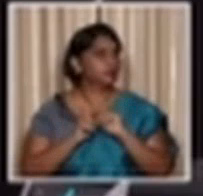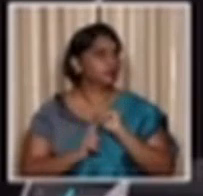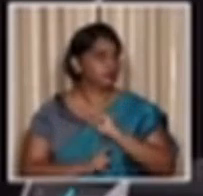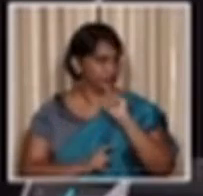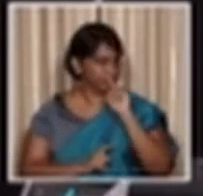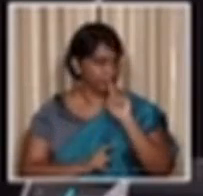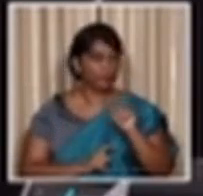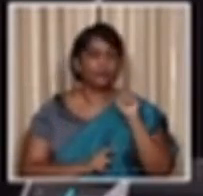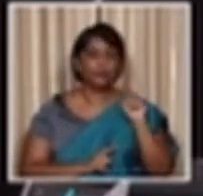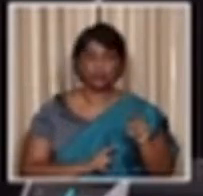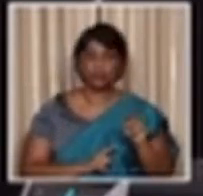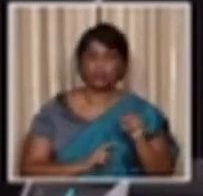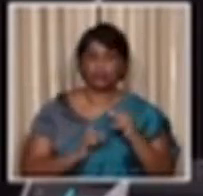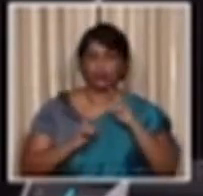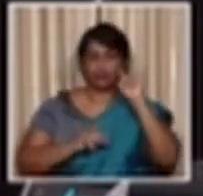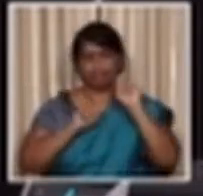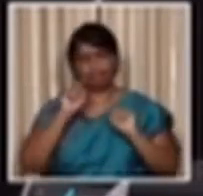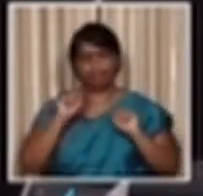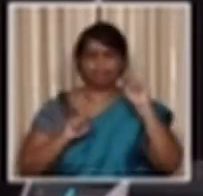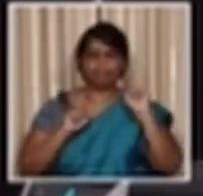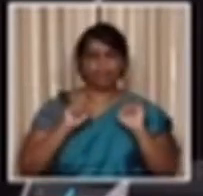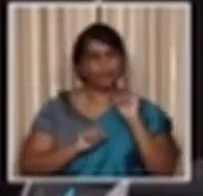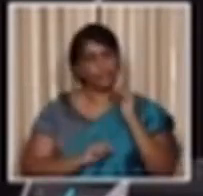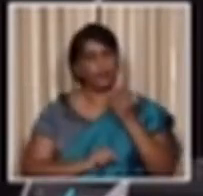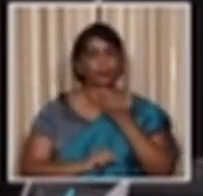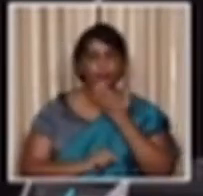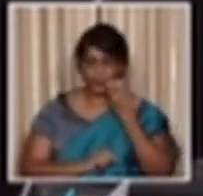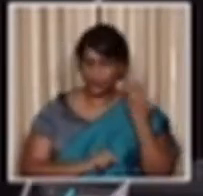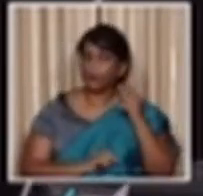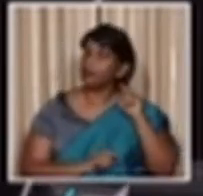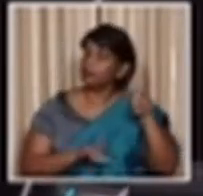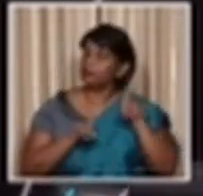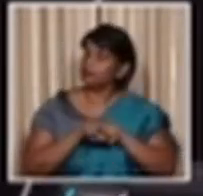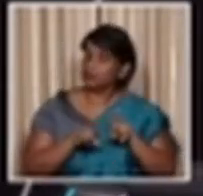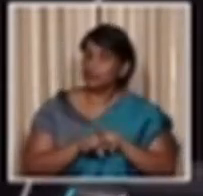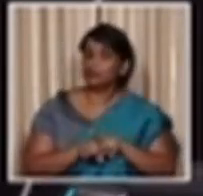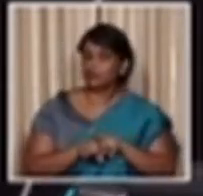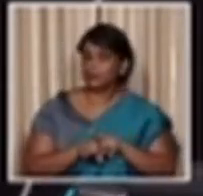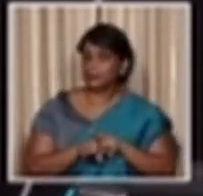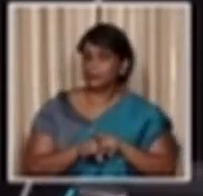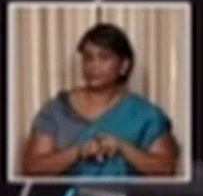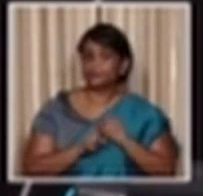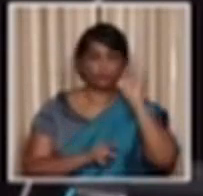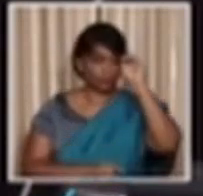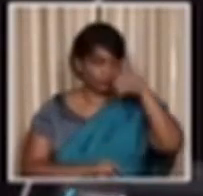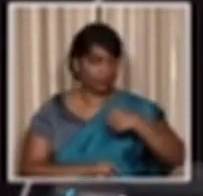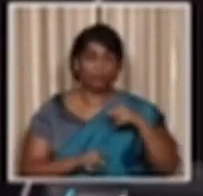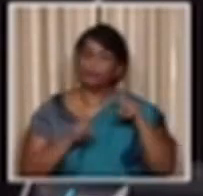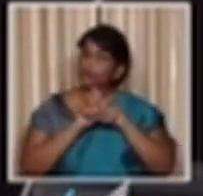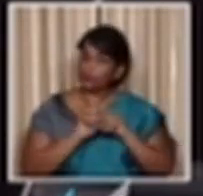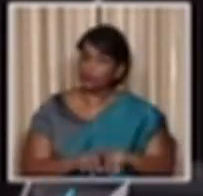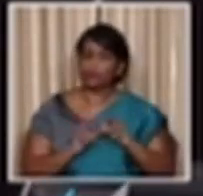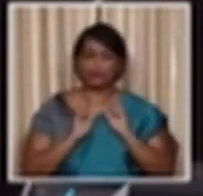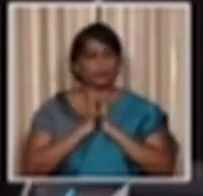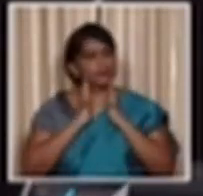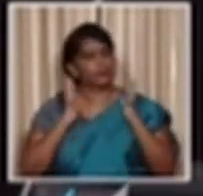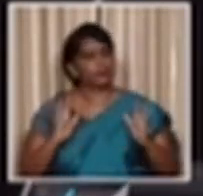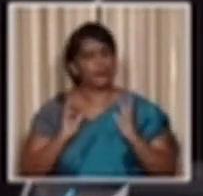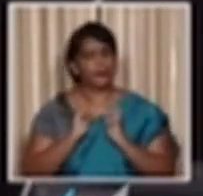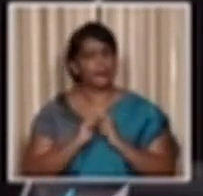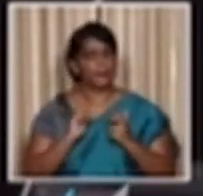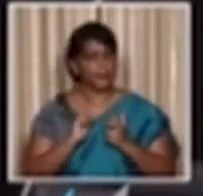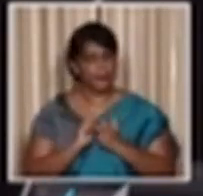ඉදිරිපත් කළා තියෙනවා. මේක ඊට වඩා අඩු වැඩි වීමේ හැකියාව තියෙනවා. ඒ වගේම අලියාගෙනුත් මේ හානිය විශාල වශයෙන් සිද්ධ